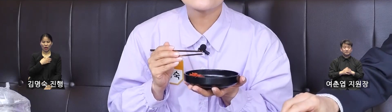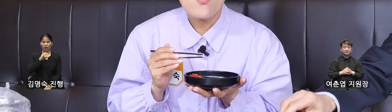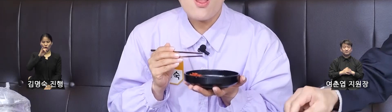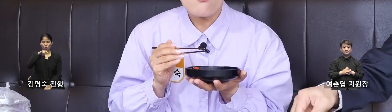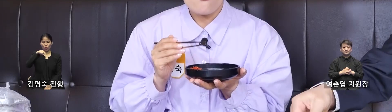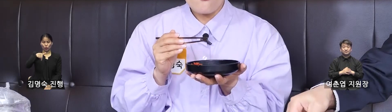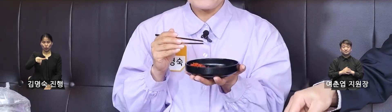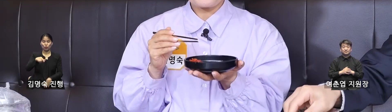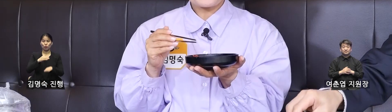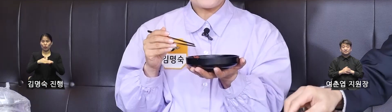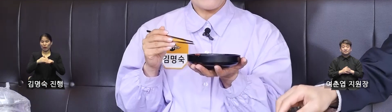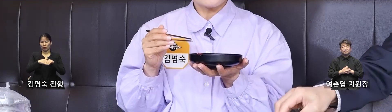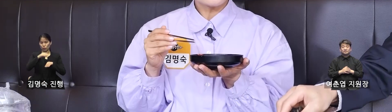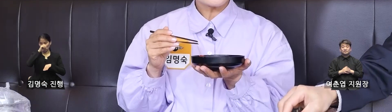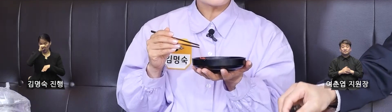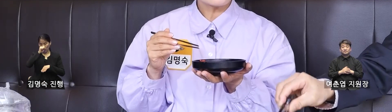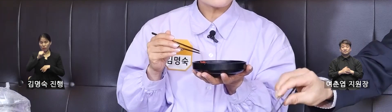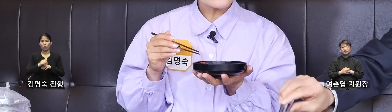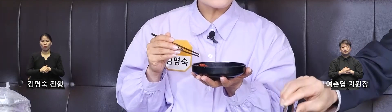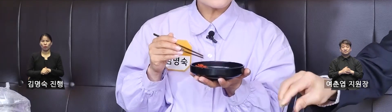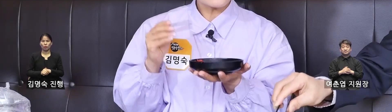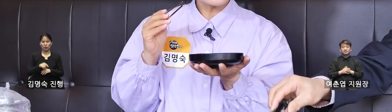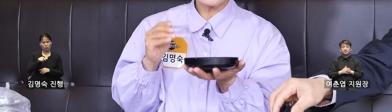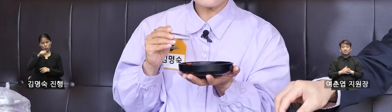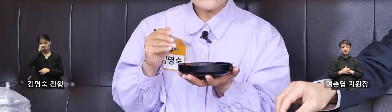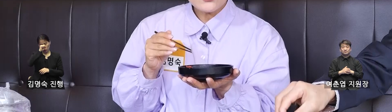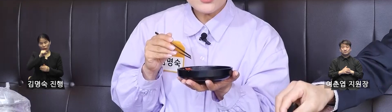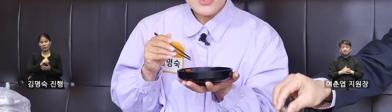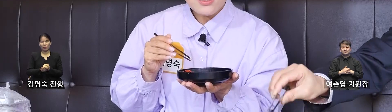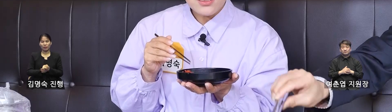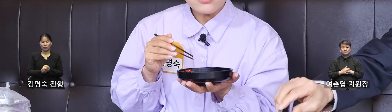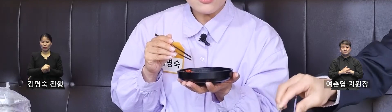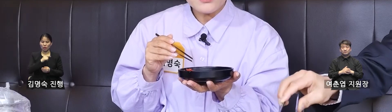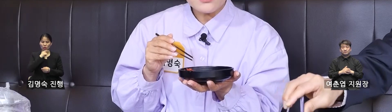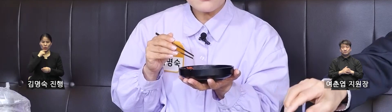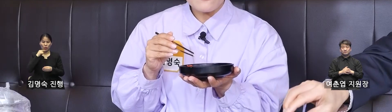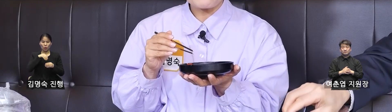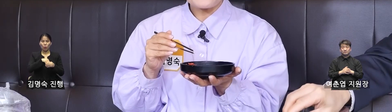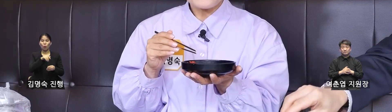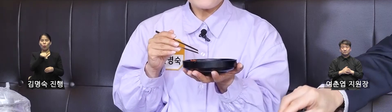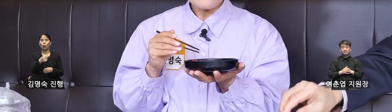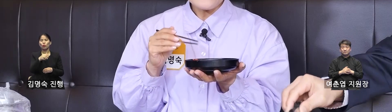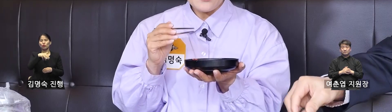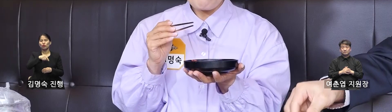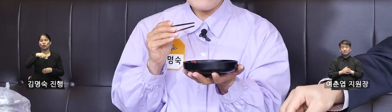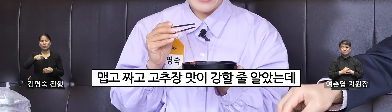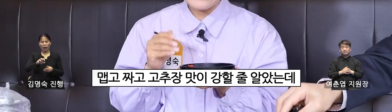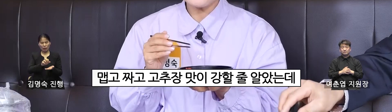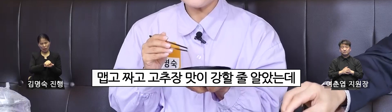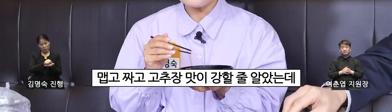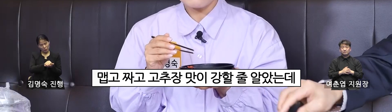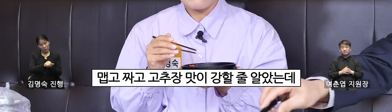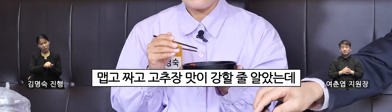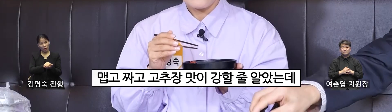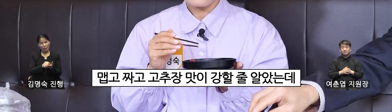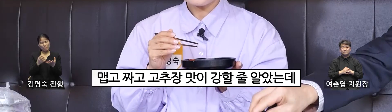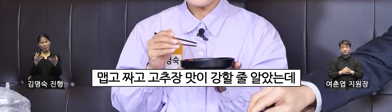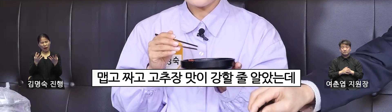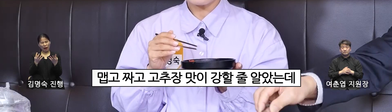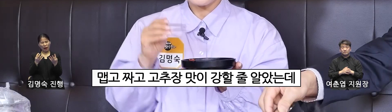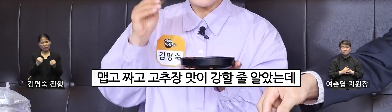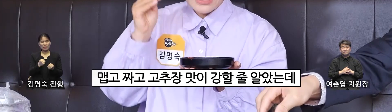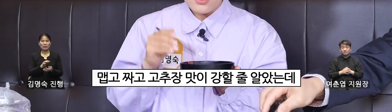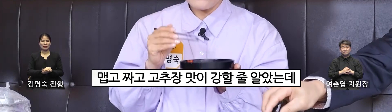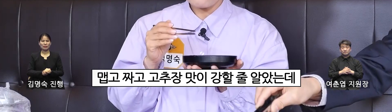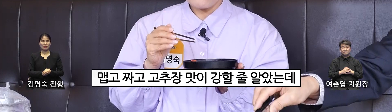육사시미도 좀 좋아하고 육회를 되게 좋아하는데, 저는 이제 고추장 양념이라서 많이